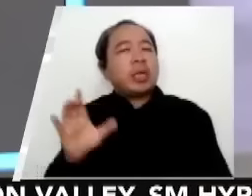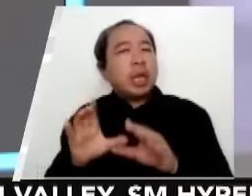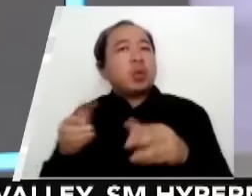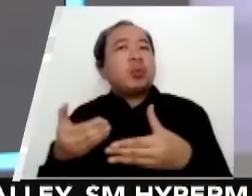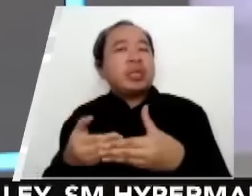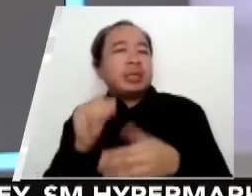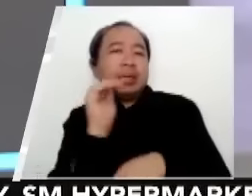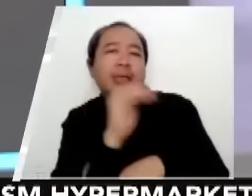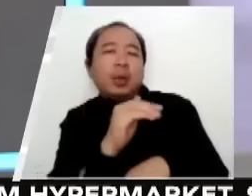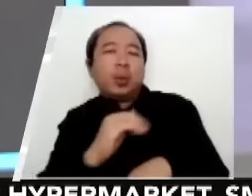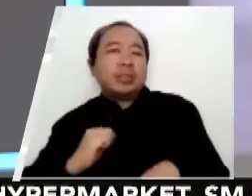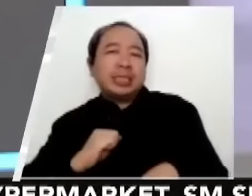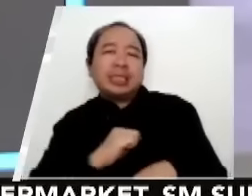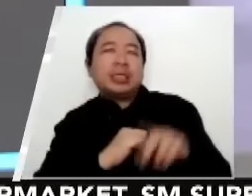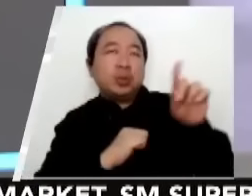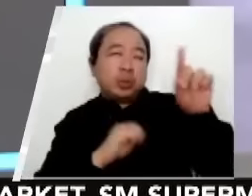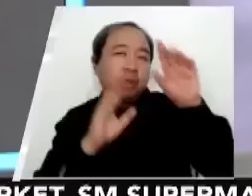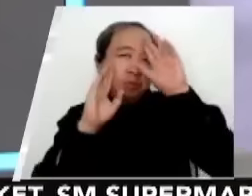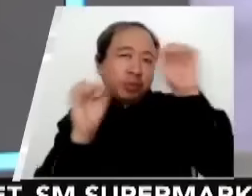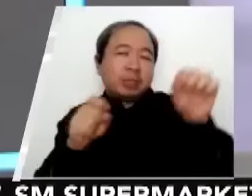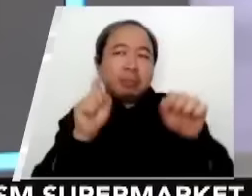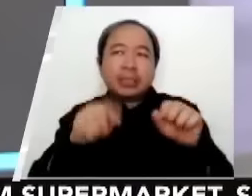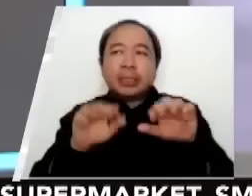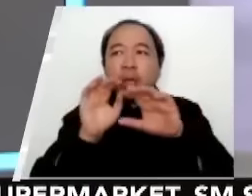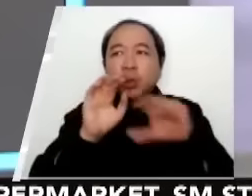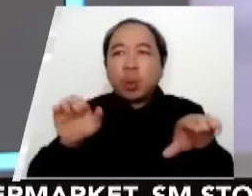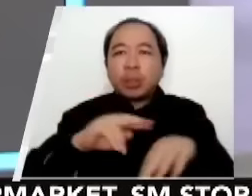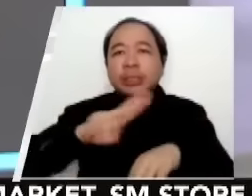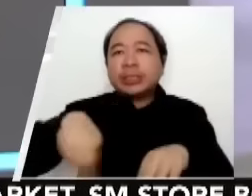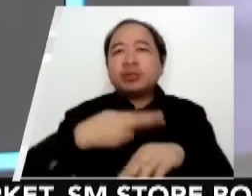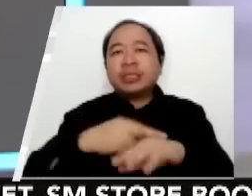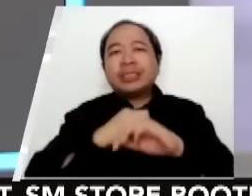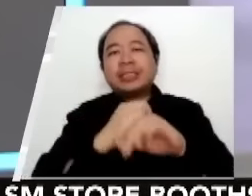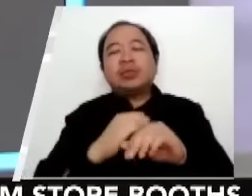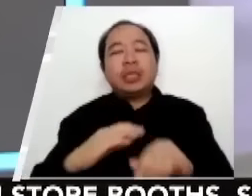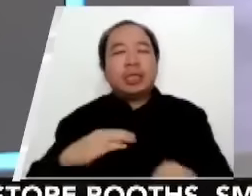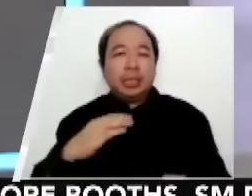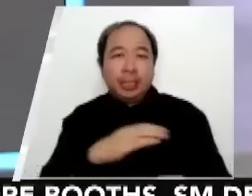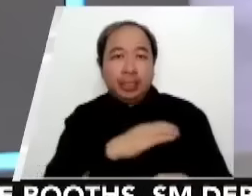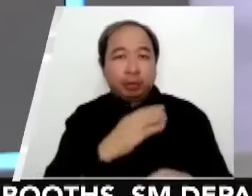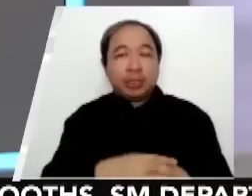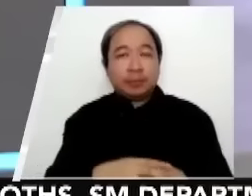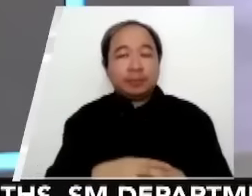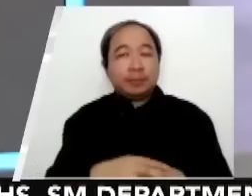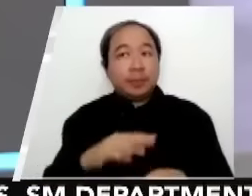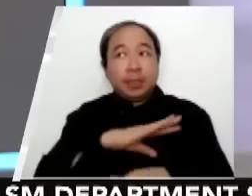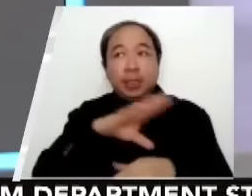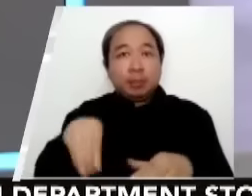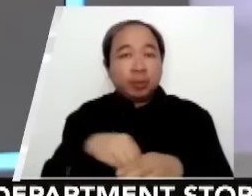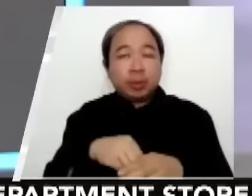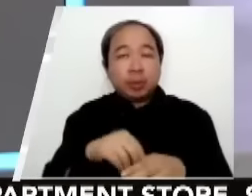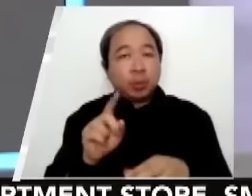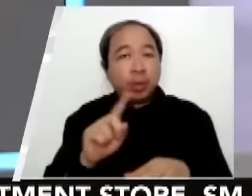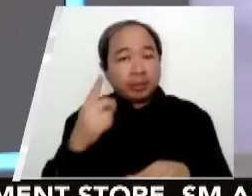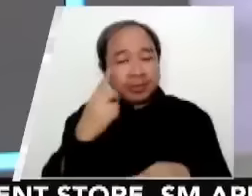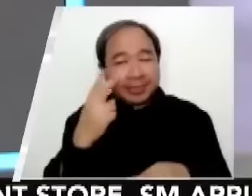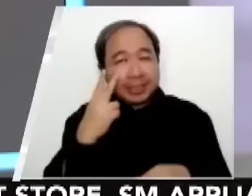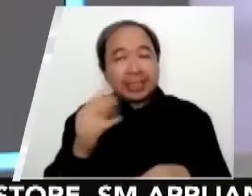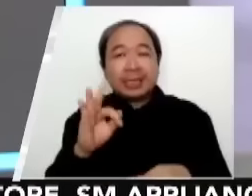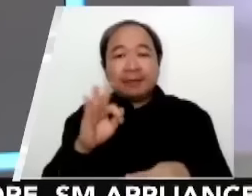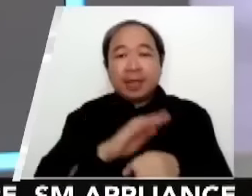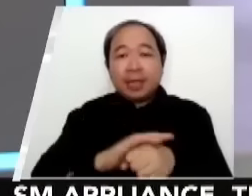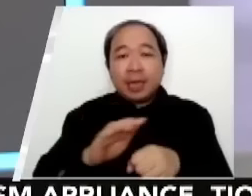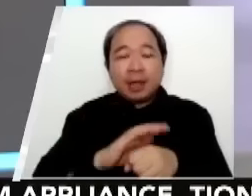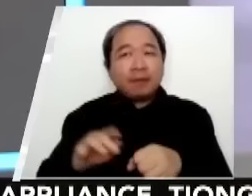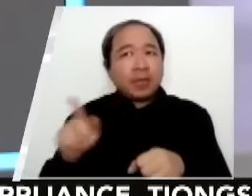Pangulo na i-convene ang National Security Council. Kabilang sa gustong matukoy ay kung sapat ang dahas ng